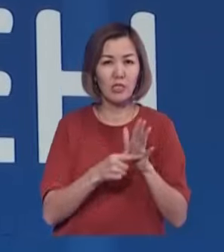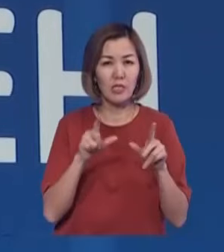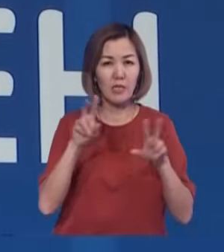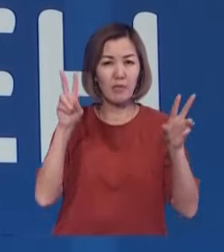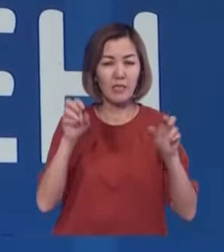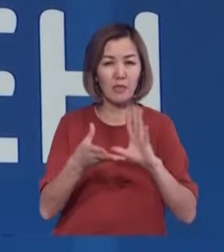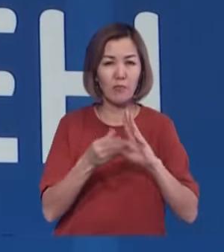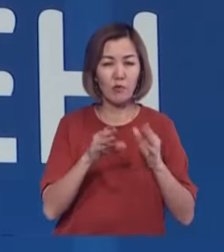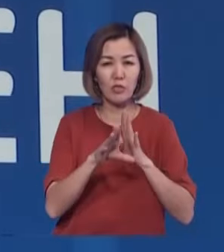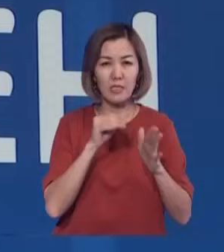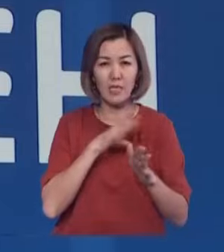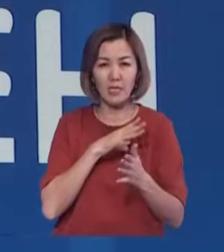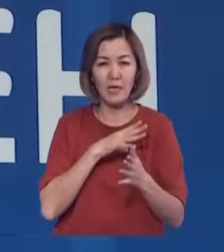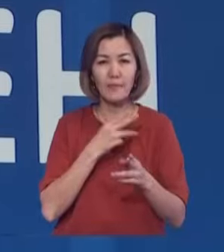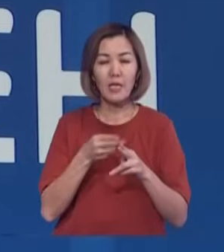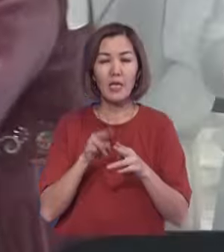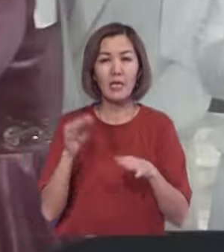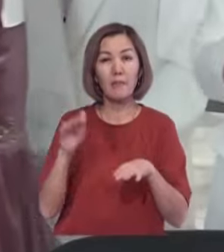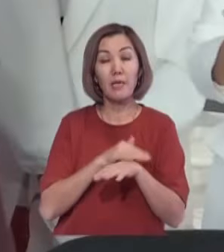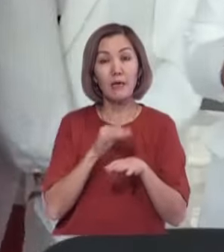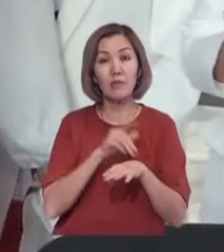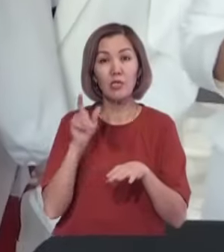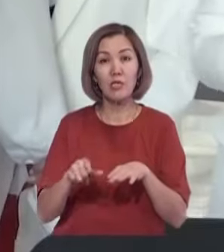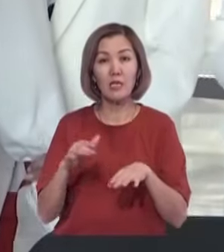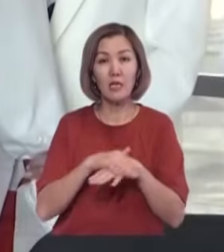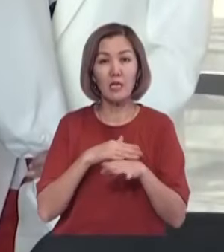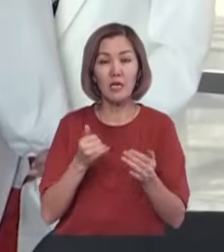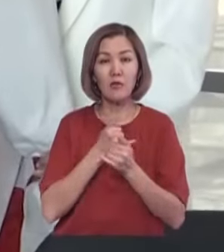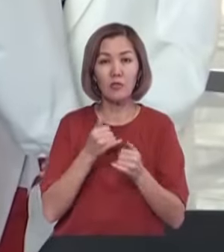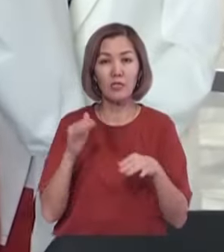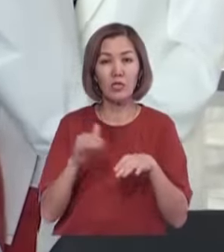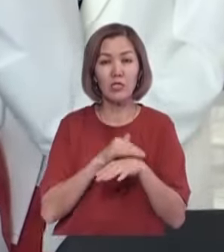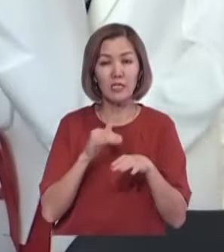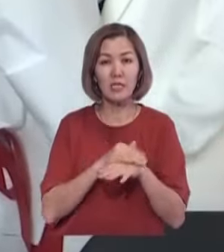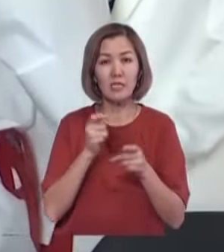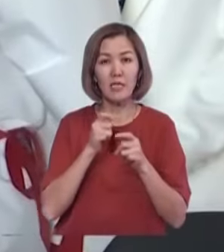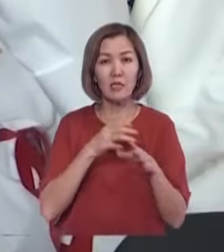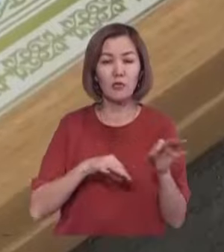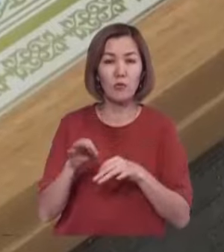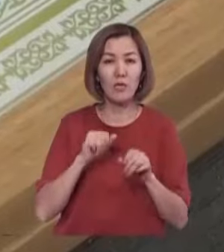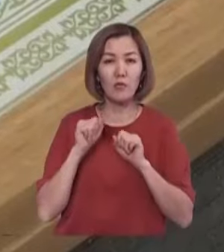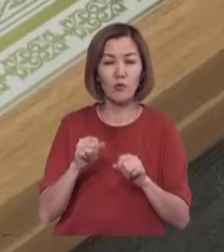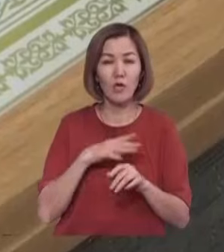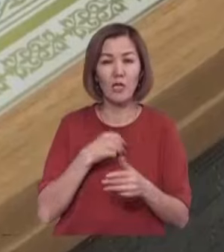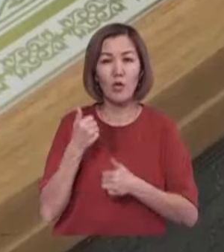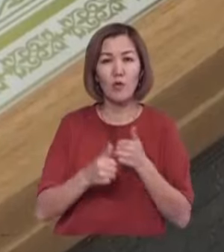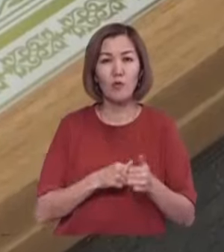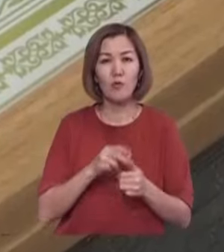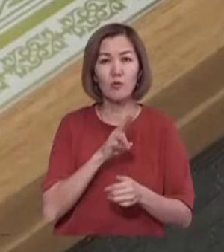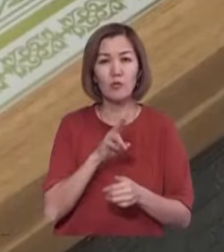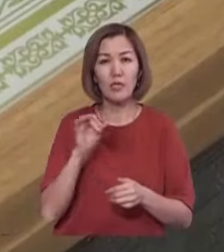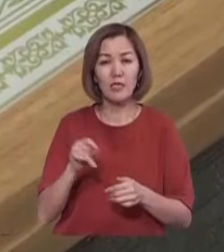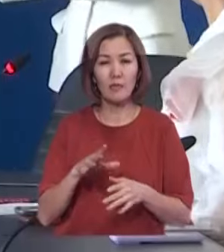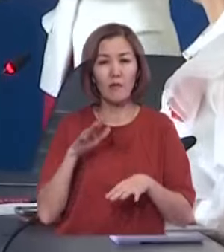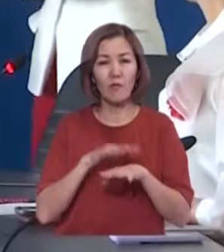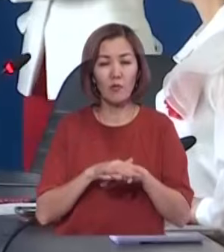7 номинация бойынша бақ сынаған. Яғни ең мейірімді жандар халыққа көрсеткен жақсылықтарын, қайырымдылық жобаларын қорғаған. Конкурс